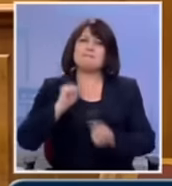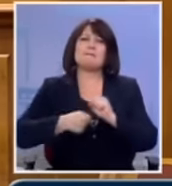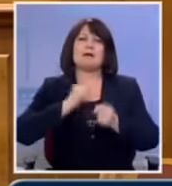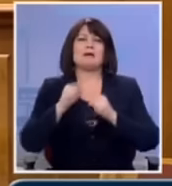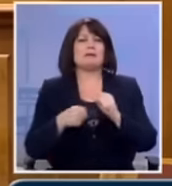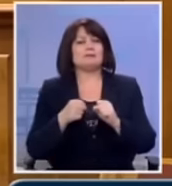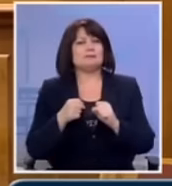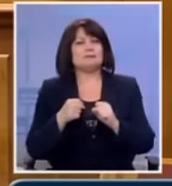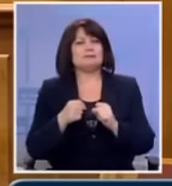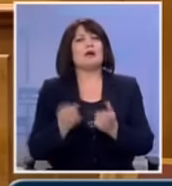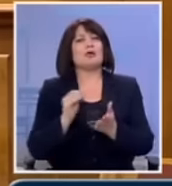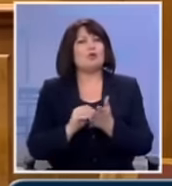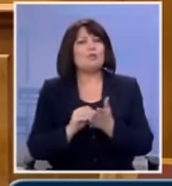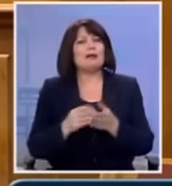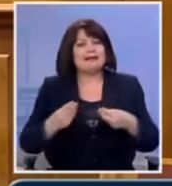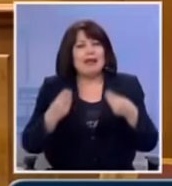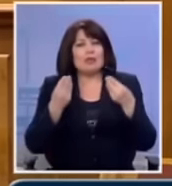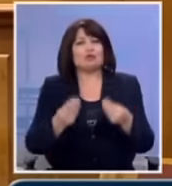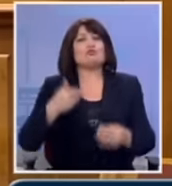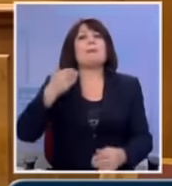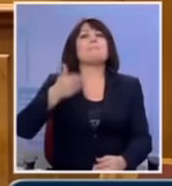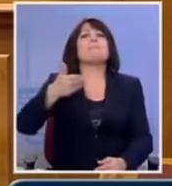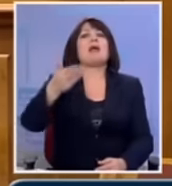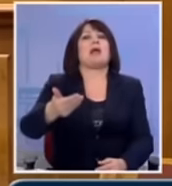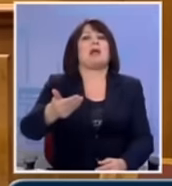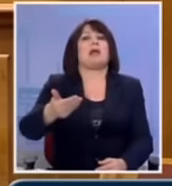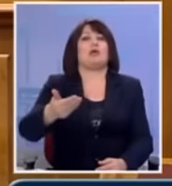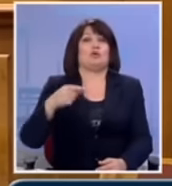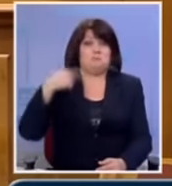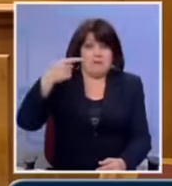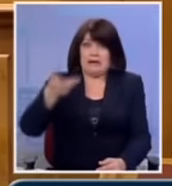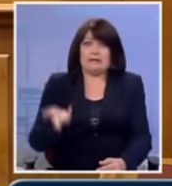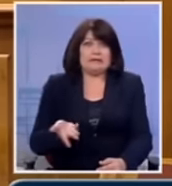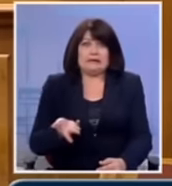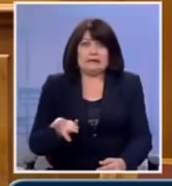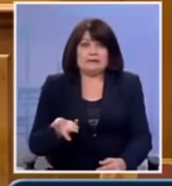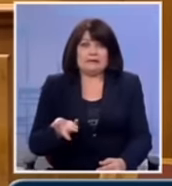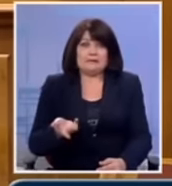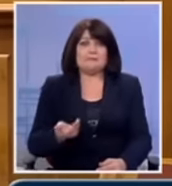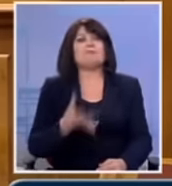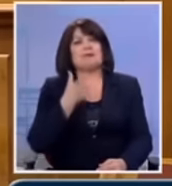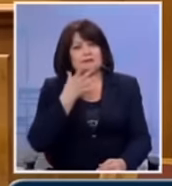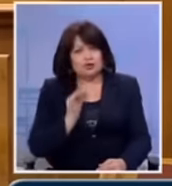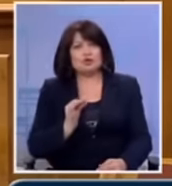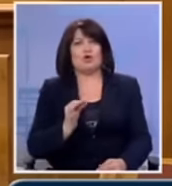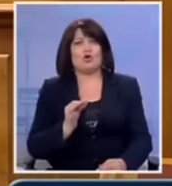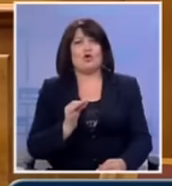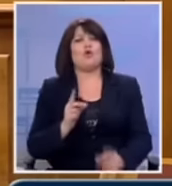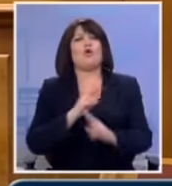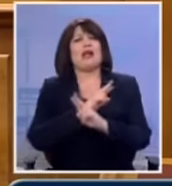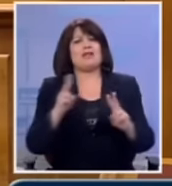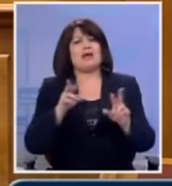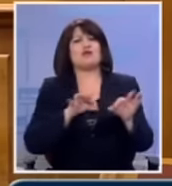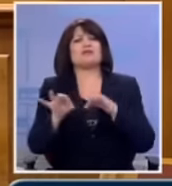Αγωνιζόμαστε και για να δώσουμε μια προοπτική για την επόμενη μέρα. Και γι' αυτό έχουμε καταθέσει ένα σαφές